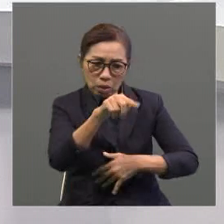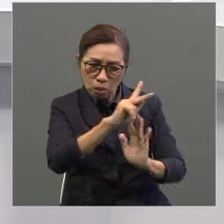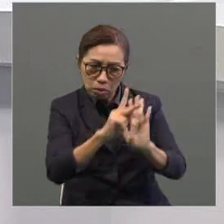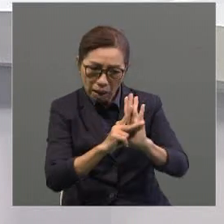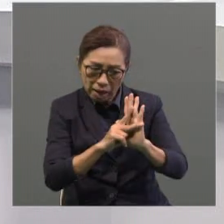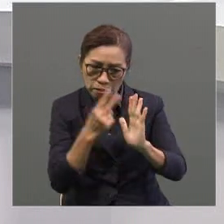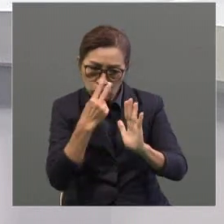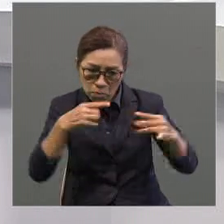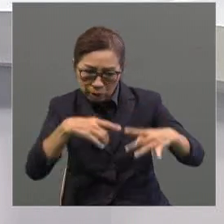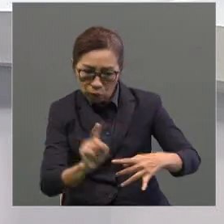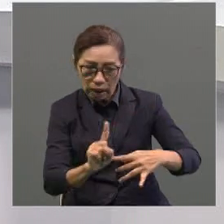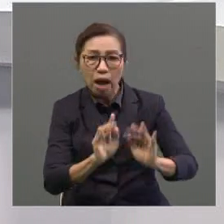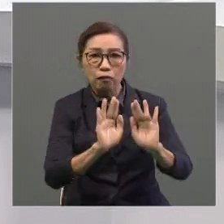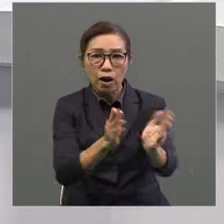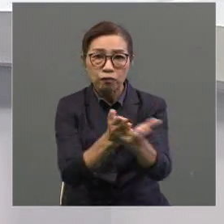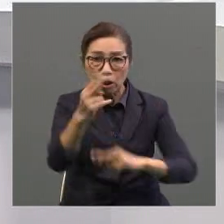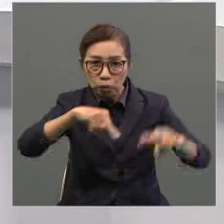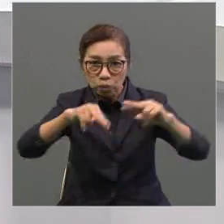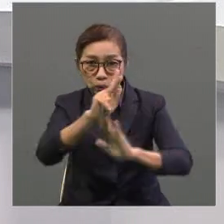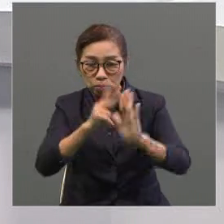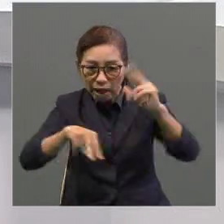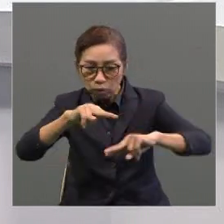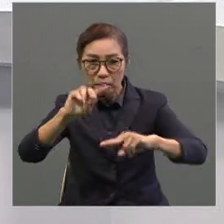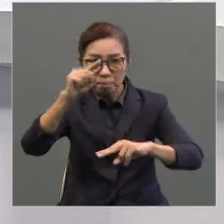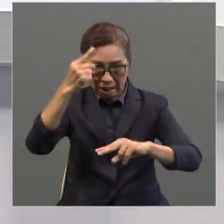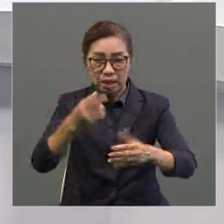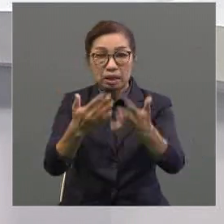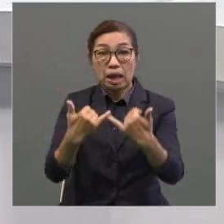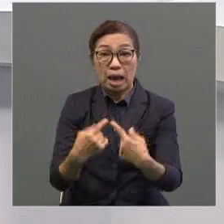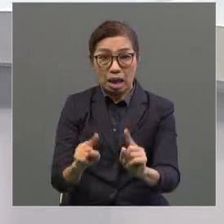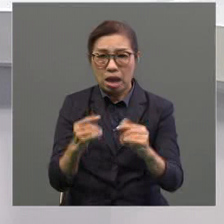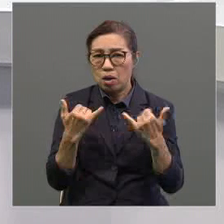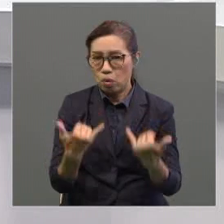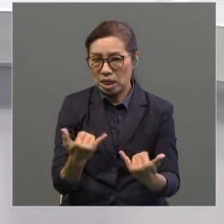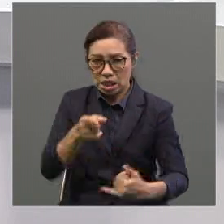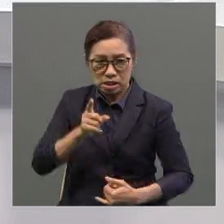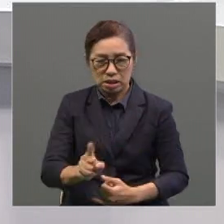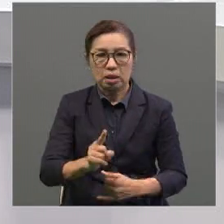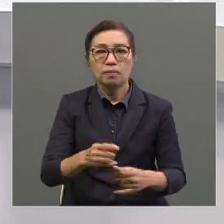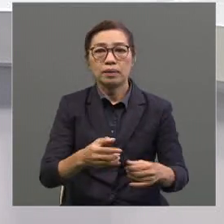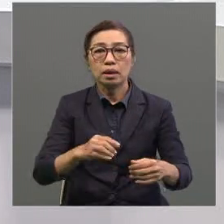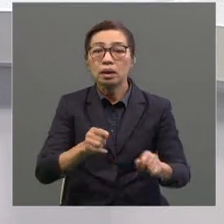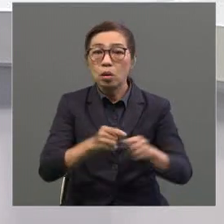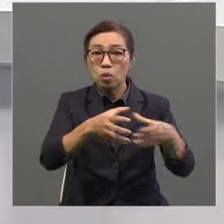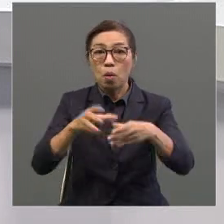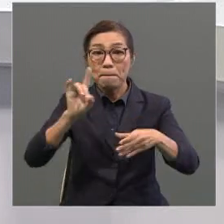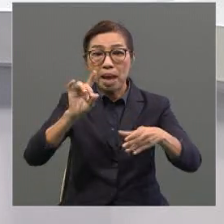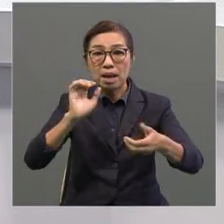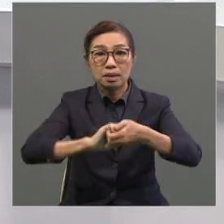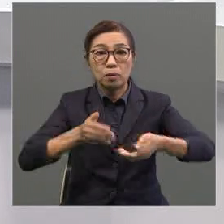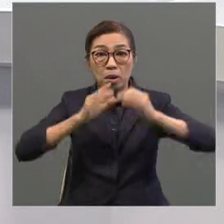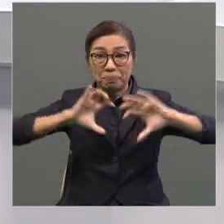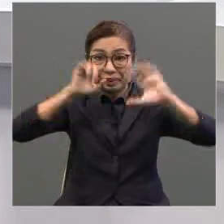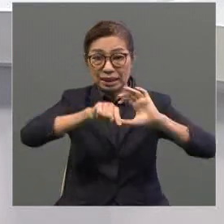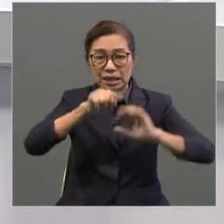ต้องมาดูอีกบ้างหรือเปล่านะครับแต่ที่แน่ๆกำหนดการเดิมวันนี้ 8พรรคการเมืองที่ตั้งใจจะจัดตั้งรัฐบาลร่วมกัน